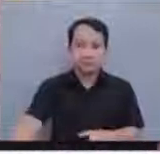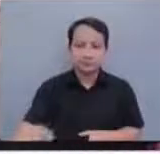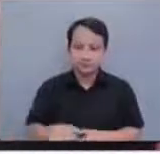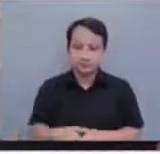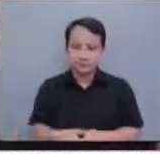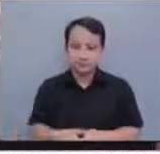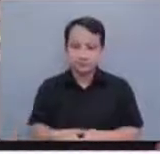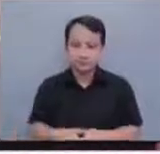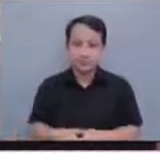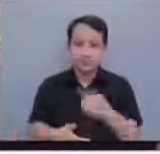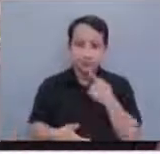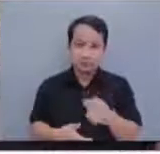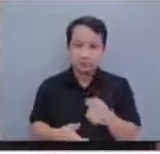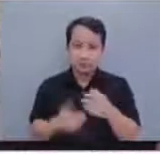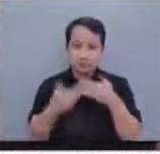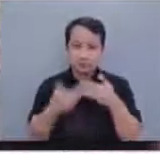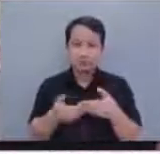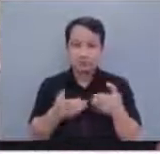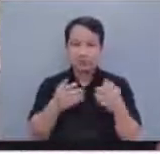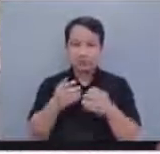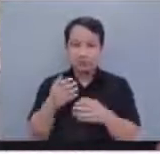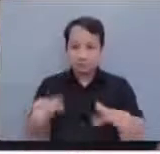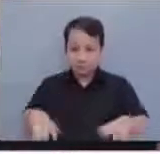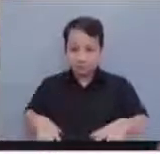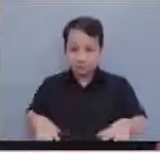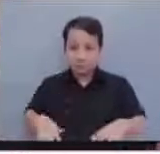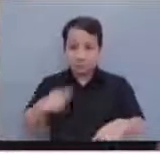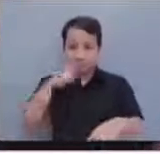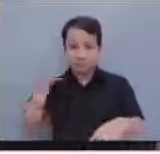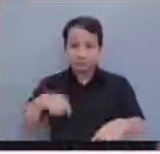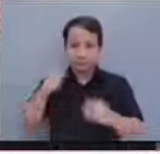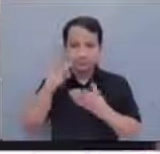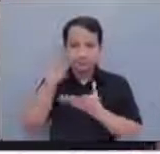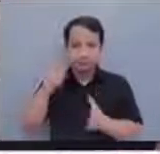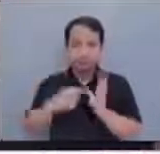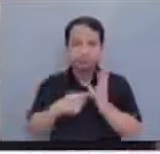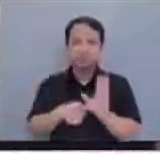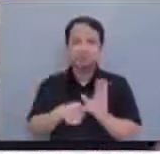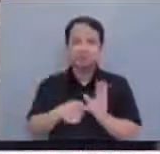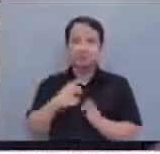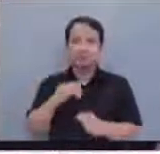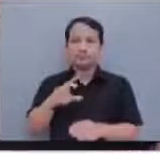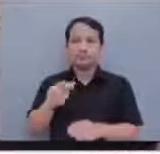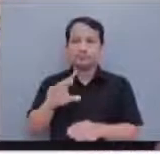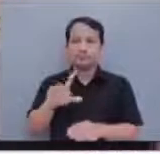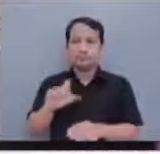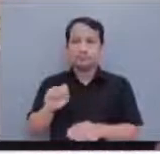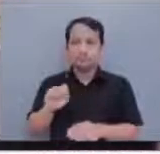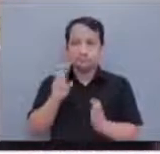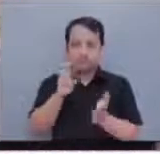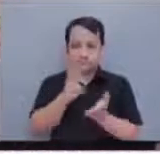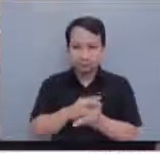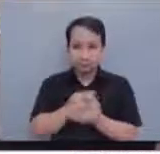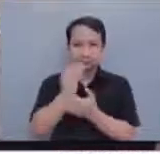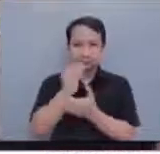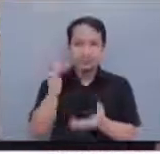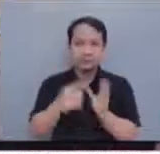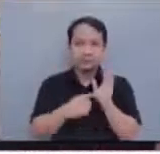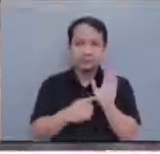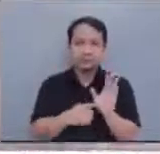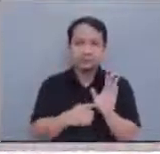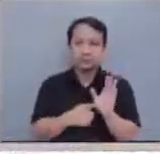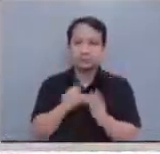Patuloy ang pambobomba ng Russia sa Ukraine mula sa Mykolaiv City hanggang sa kanlurang silangan ng Kharkiv.